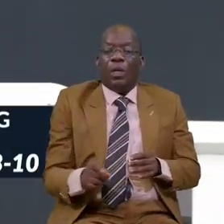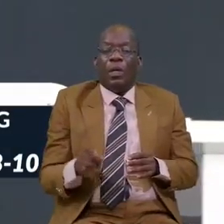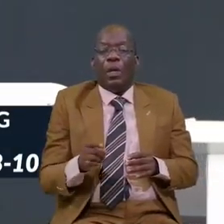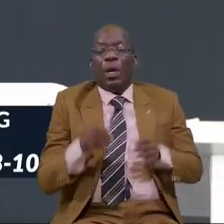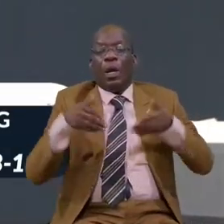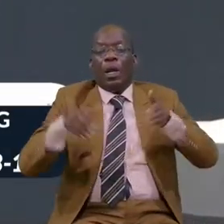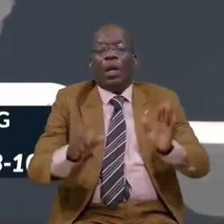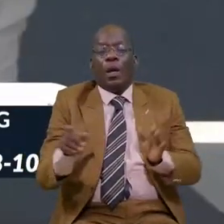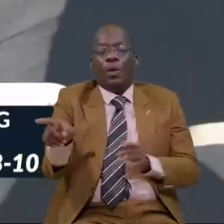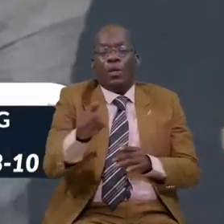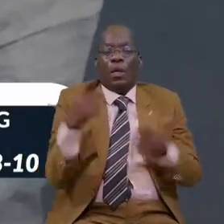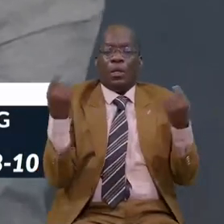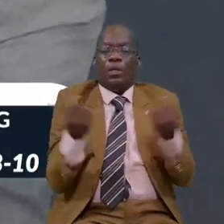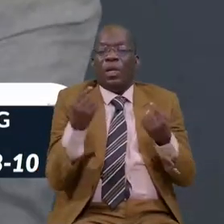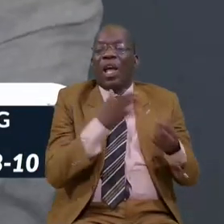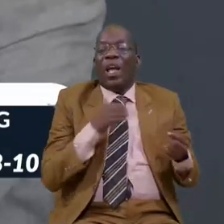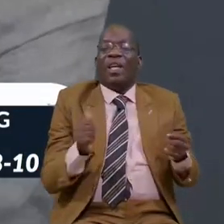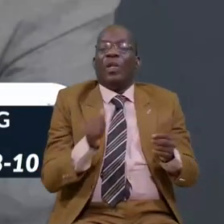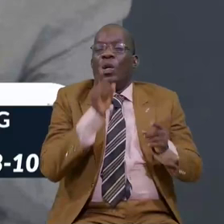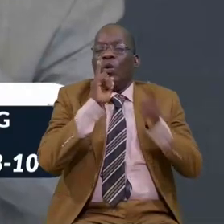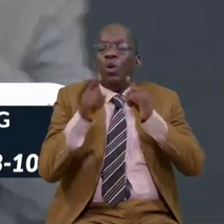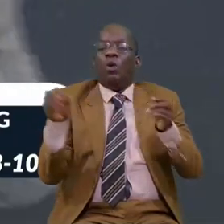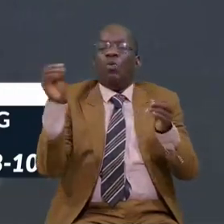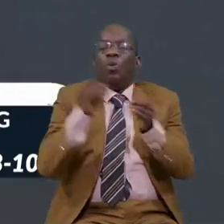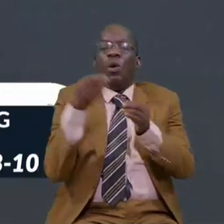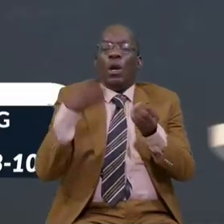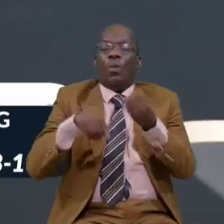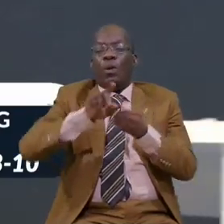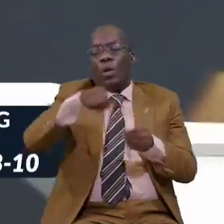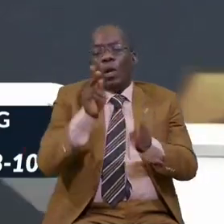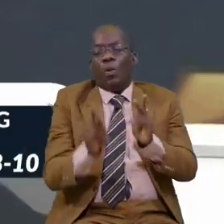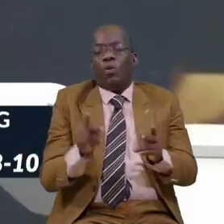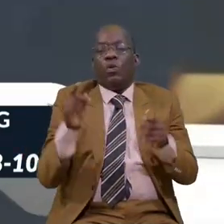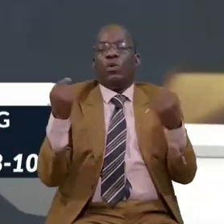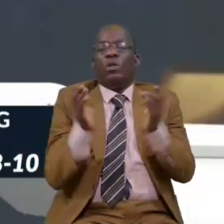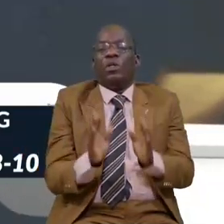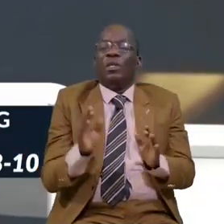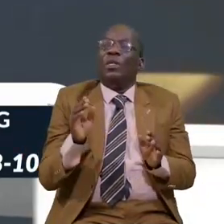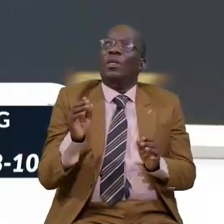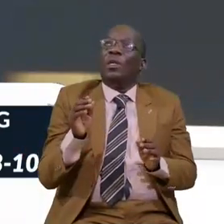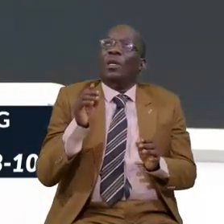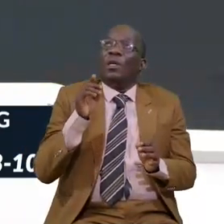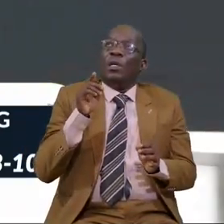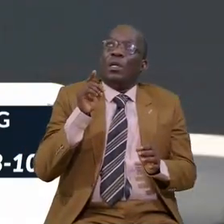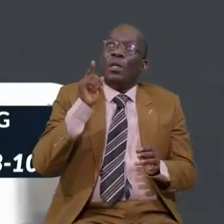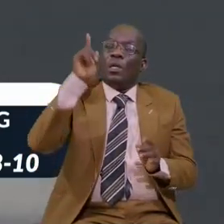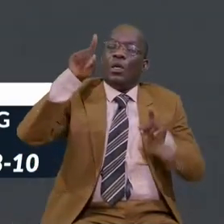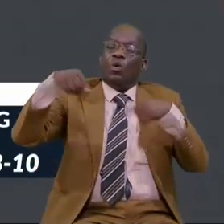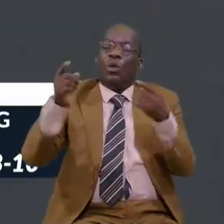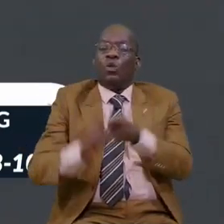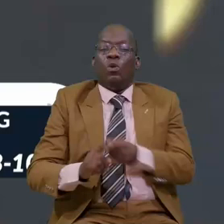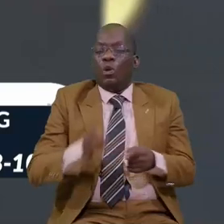Les gens détournent tous les yeux de leur péché. Ils excusent toujours leur péché. Ils exagèrent les péchés